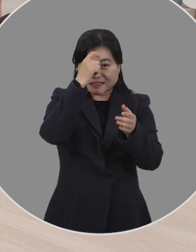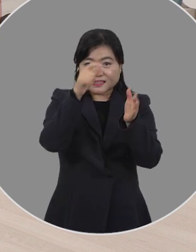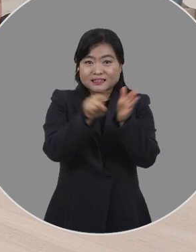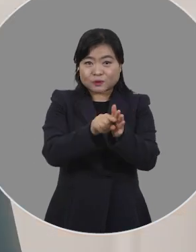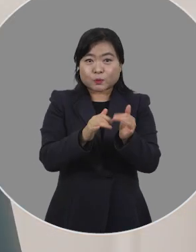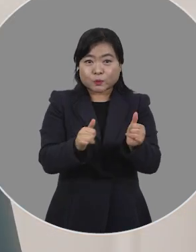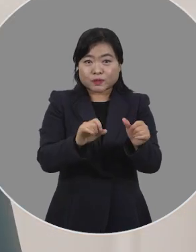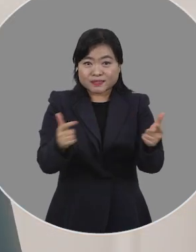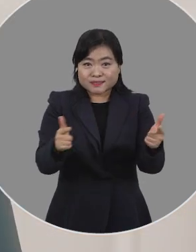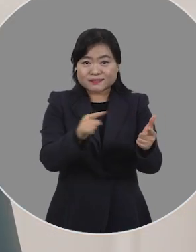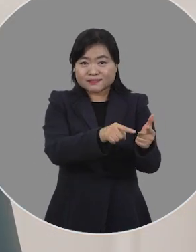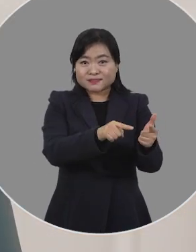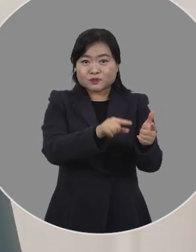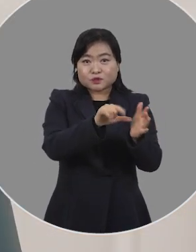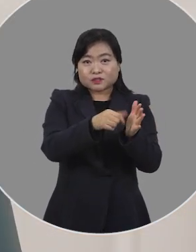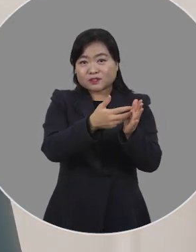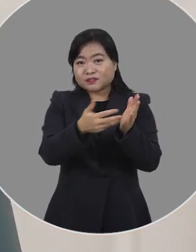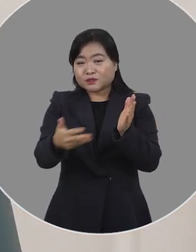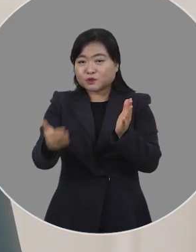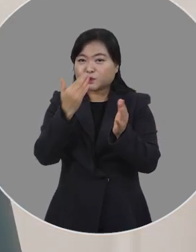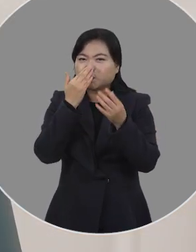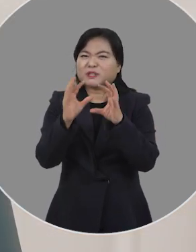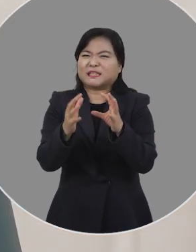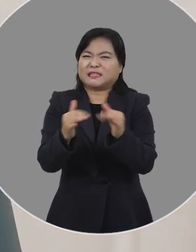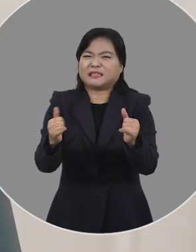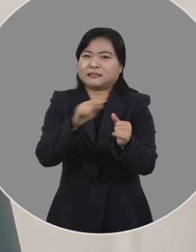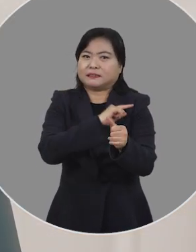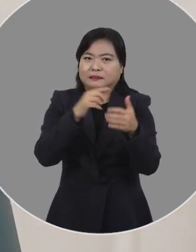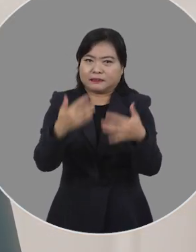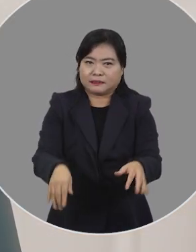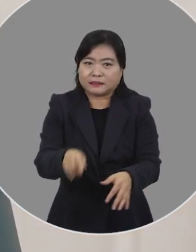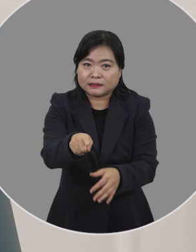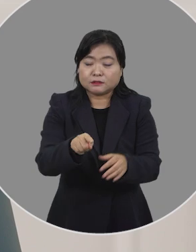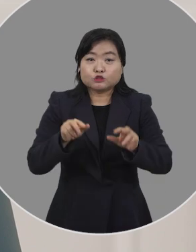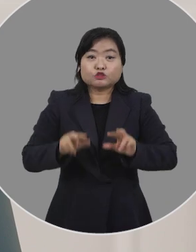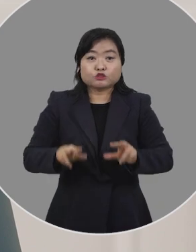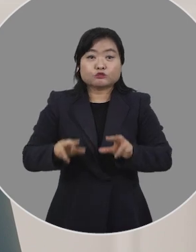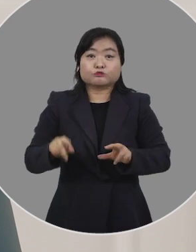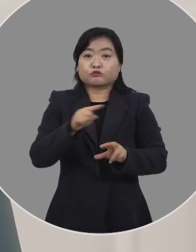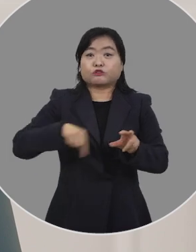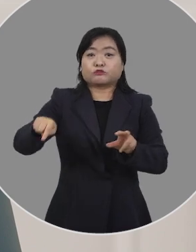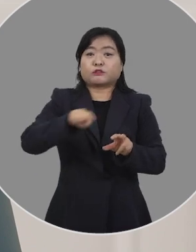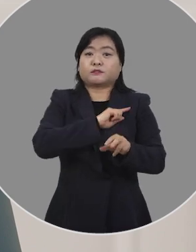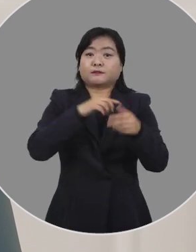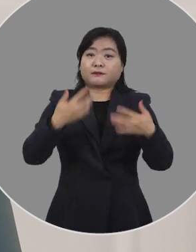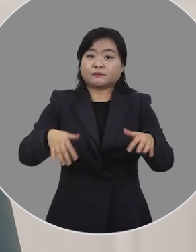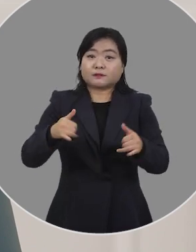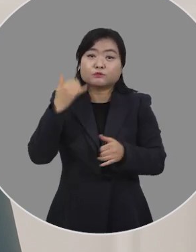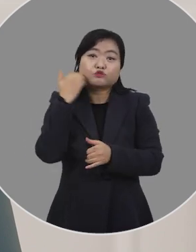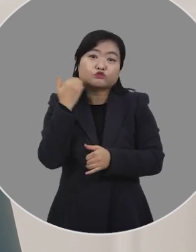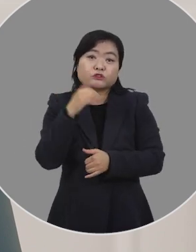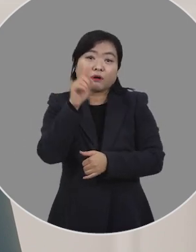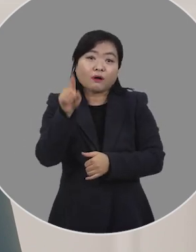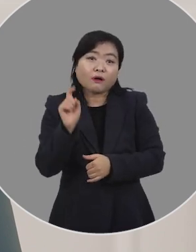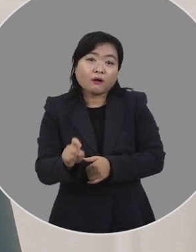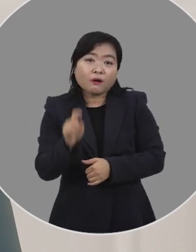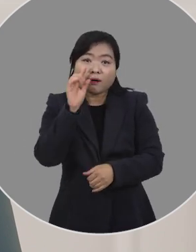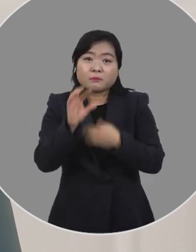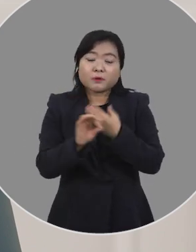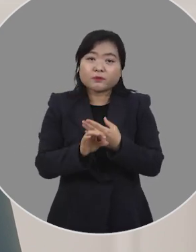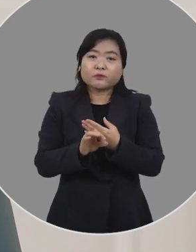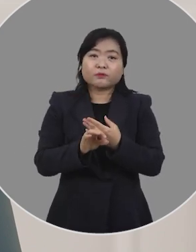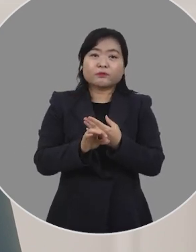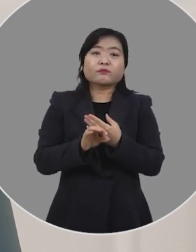개신교도들이었잖아요. 그 다음에 시간이 흘러서 유대인이었죠. 지금은 거기서 가장 약한 사람들이 누굴까